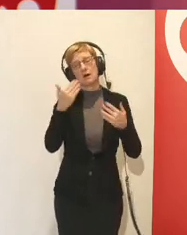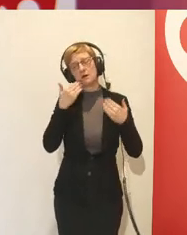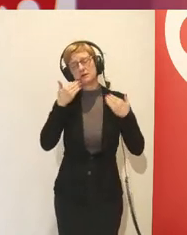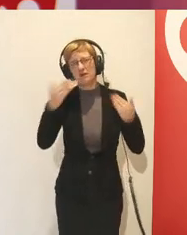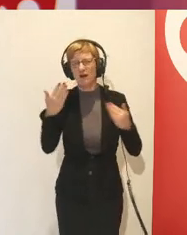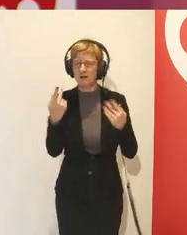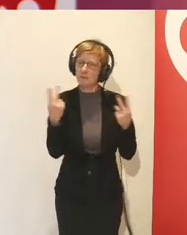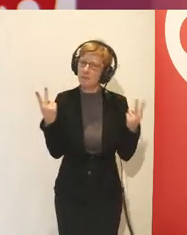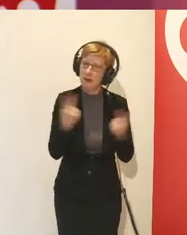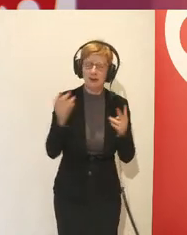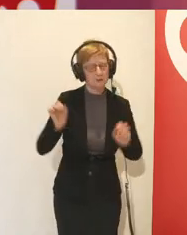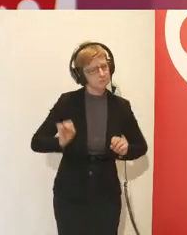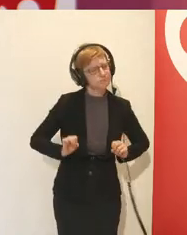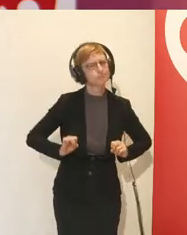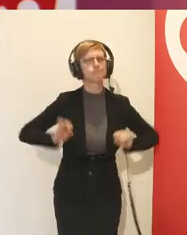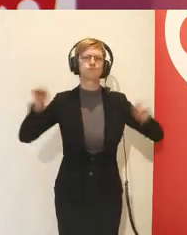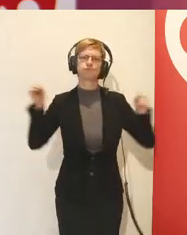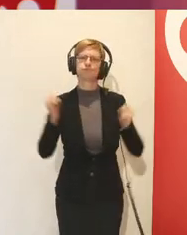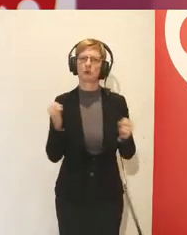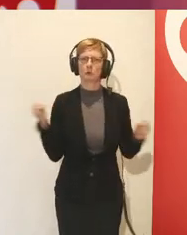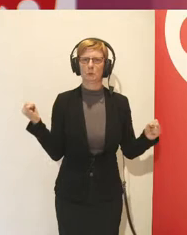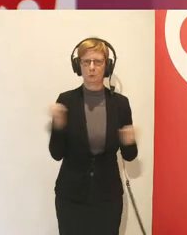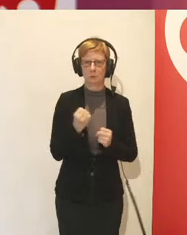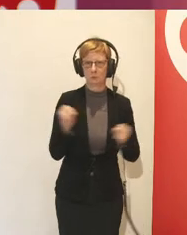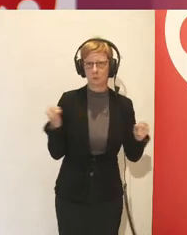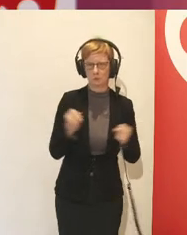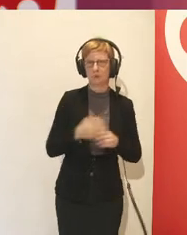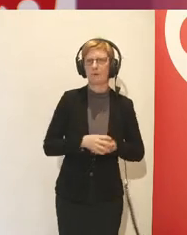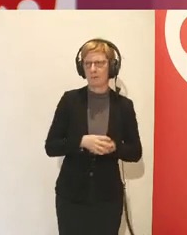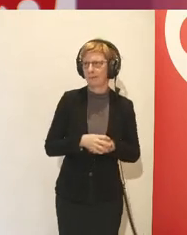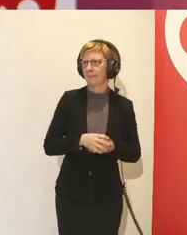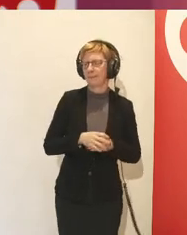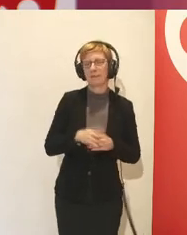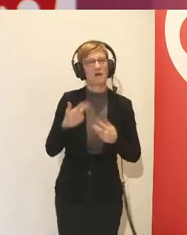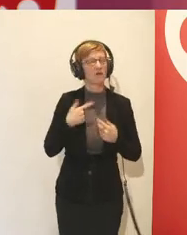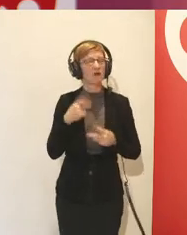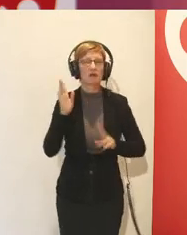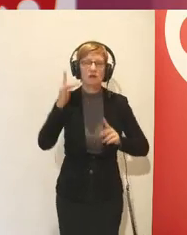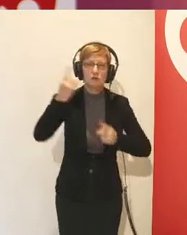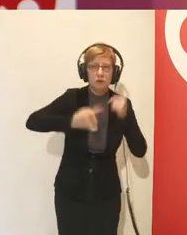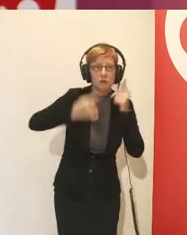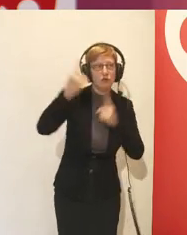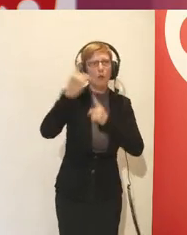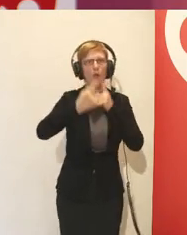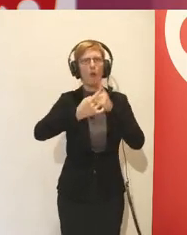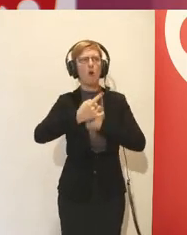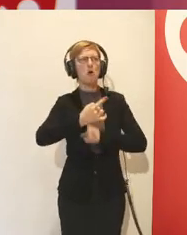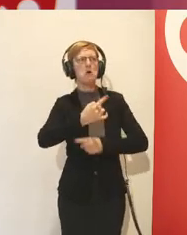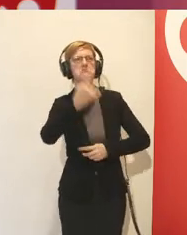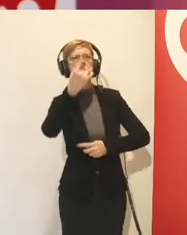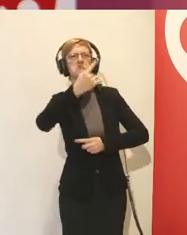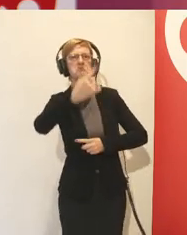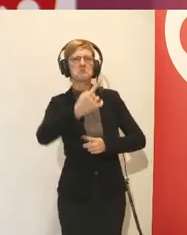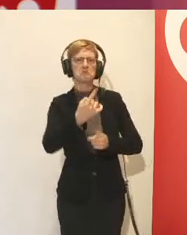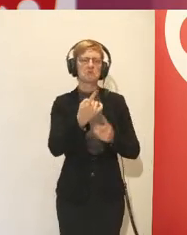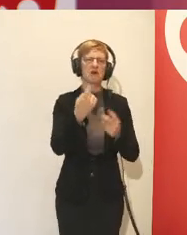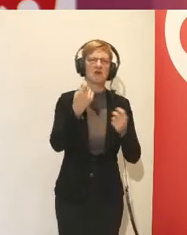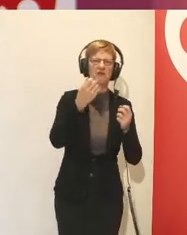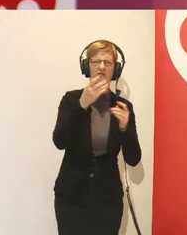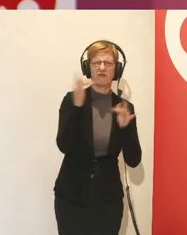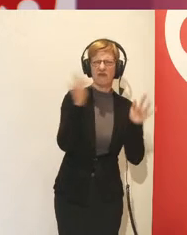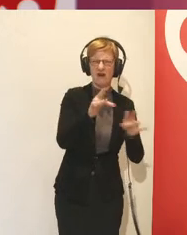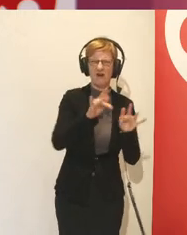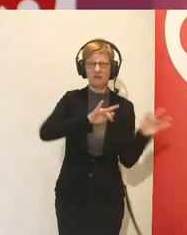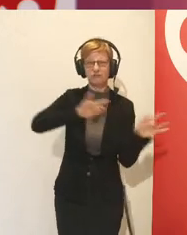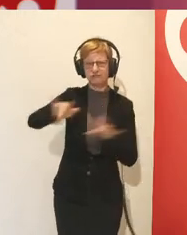was ihr leistet ich kriege ja auch mit wie man teilweise bedroht wird wie man angefeindet wird wenn man sich positioniert aber die arbeit die